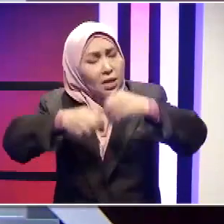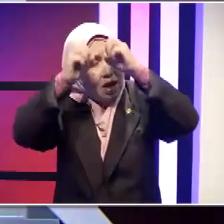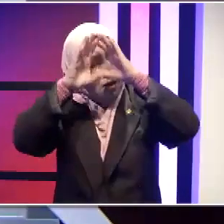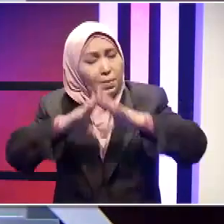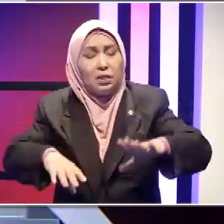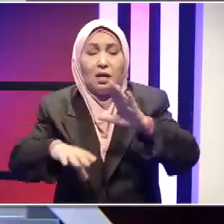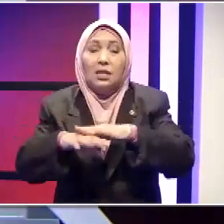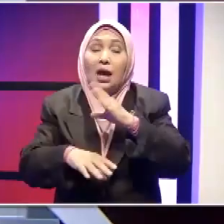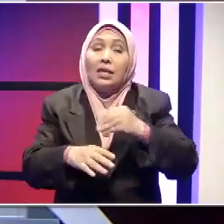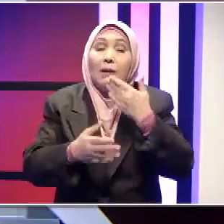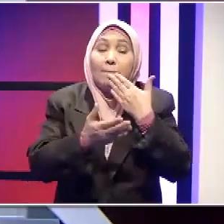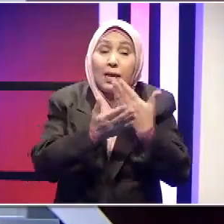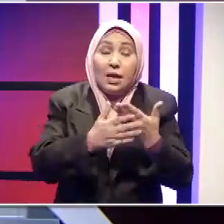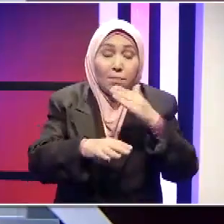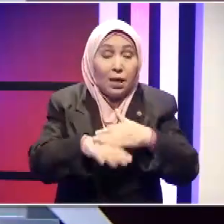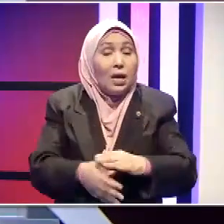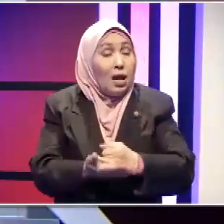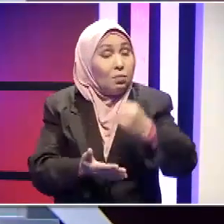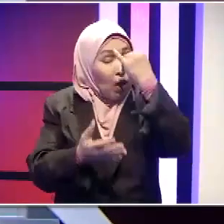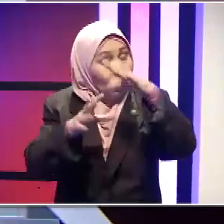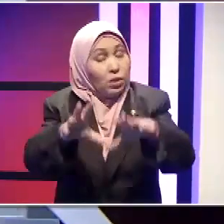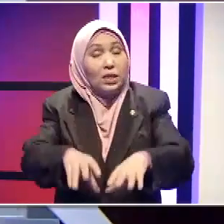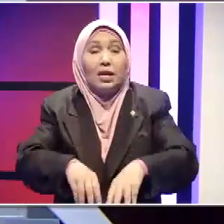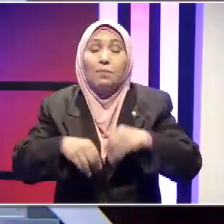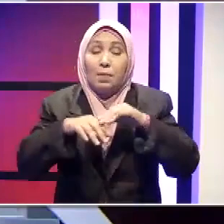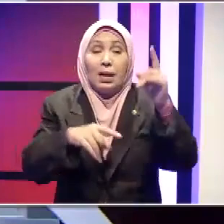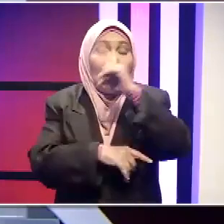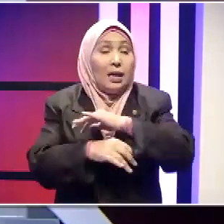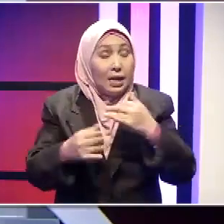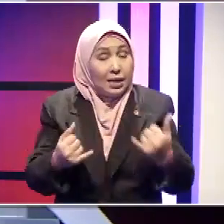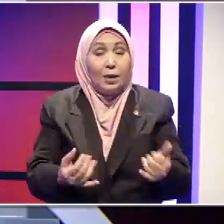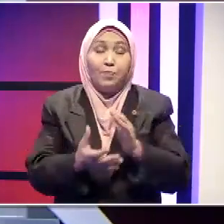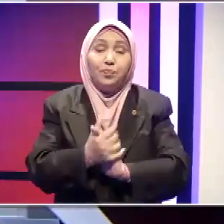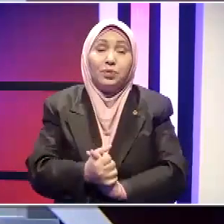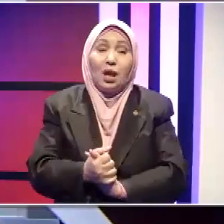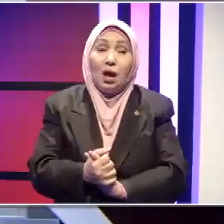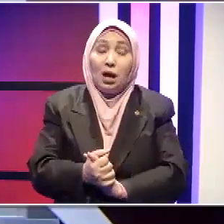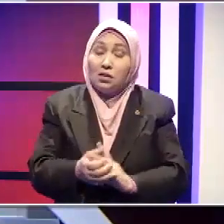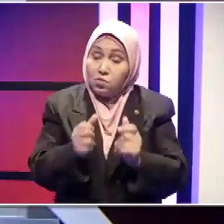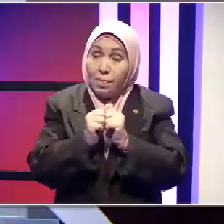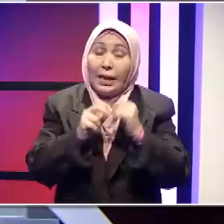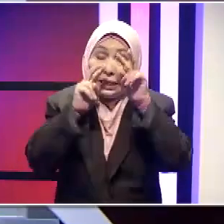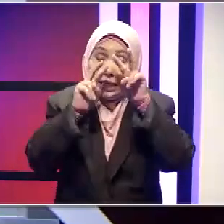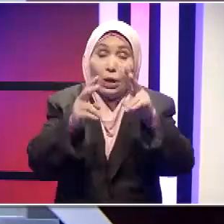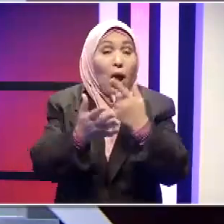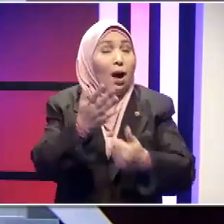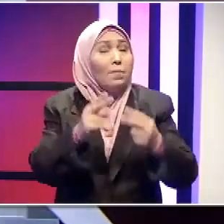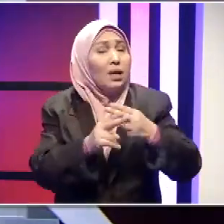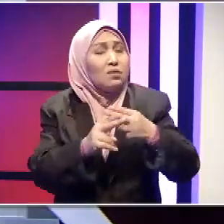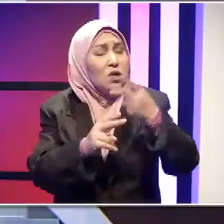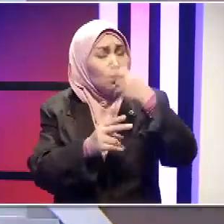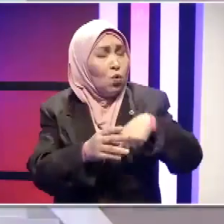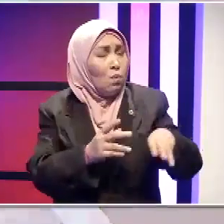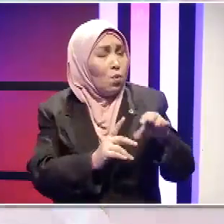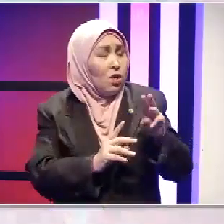allamtana innaka Antal alimul Chakim Robbi robbi zidni Ilma semua kita saksikan Apakah ringkasan bagi halaman